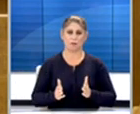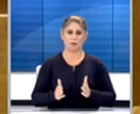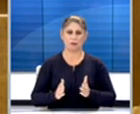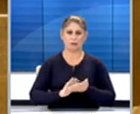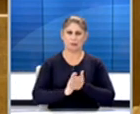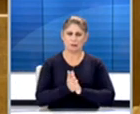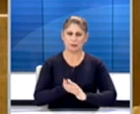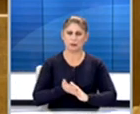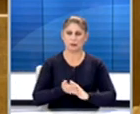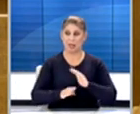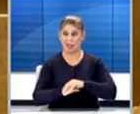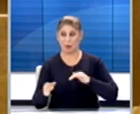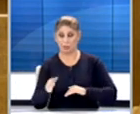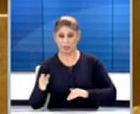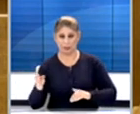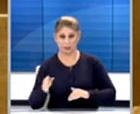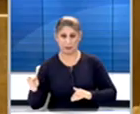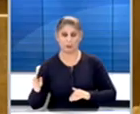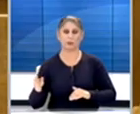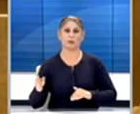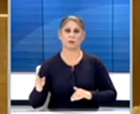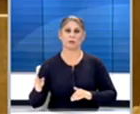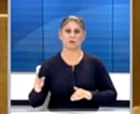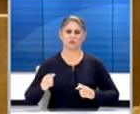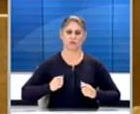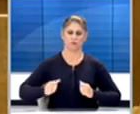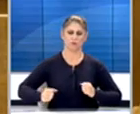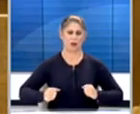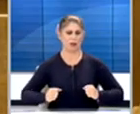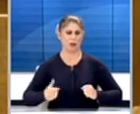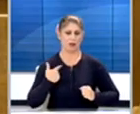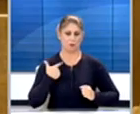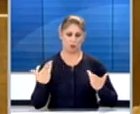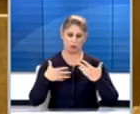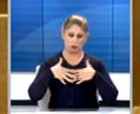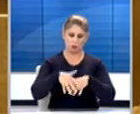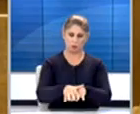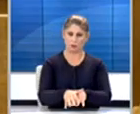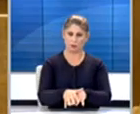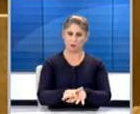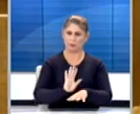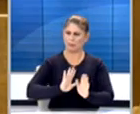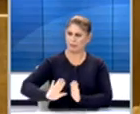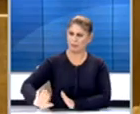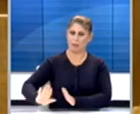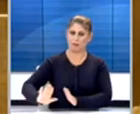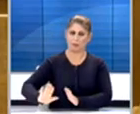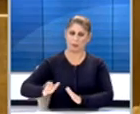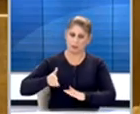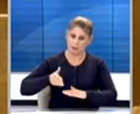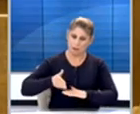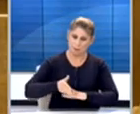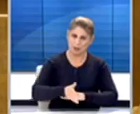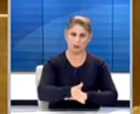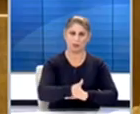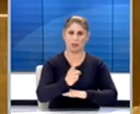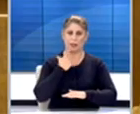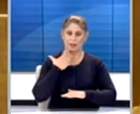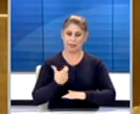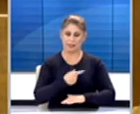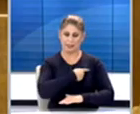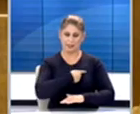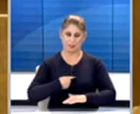της ακροδεξιάς, τα οποία έχει ενσωματώσει και δεν τα έχει απλώς αφήσει να περάσουν την είσοδο, αλλά τα έχει και στη